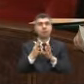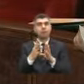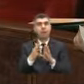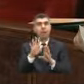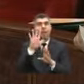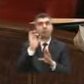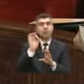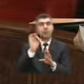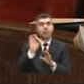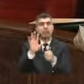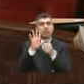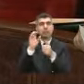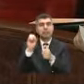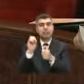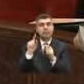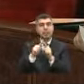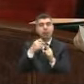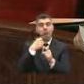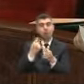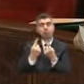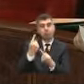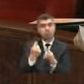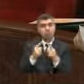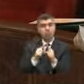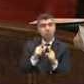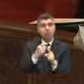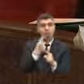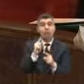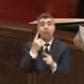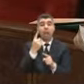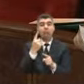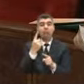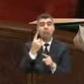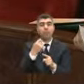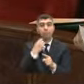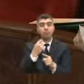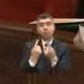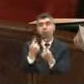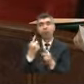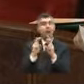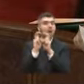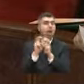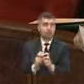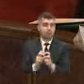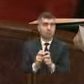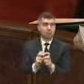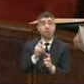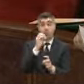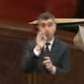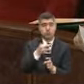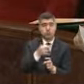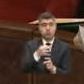50 حتى 60 سنتيم الكيلووات، يعني اللي كيستهلك على المستهلك. ولذلك هذا توجه ديال الانتاج من خلال الطاقه